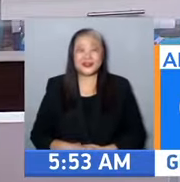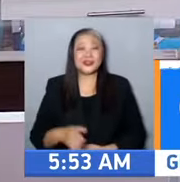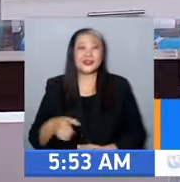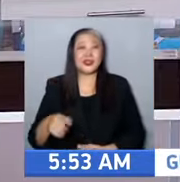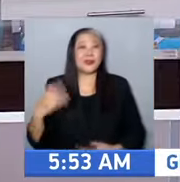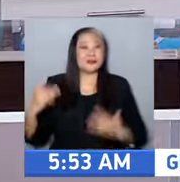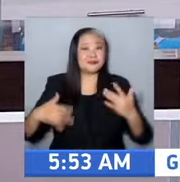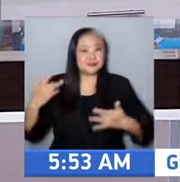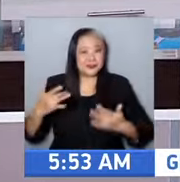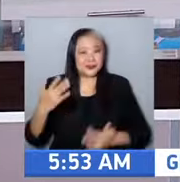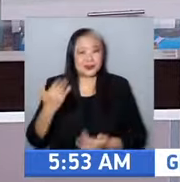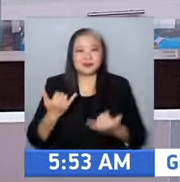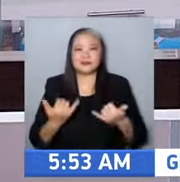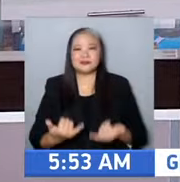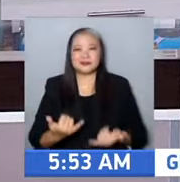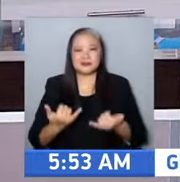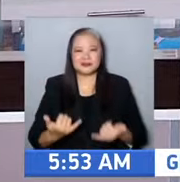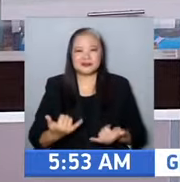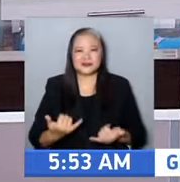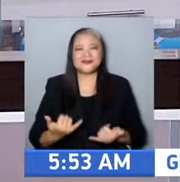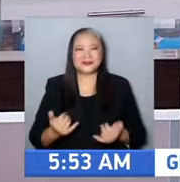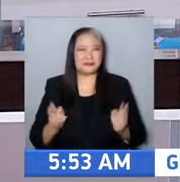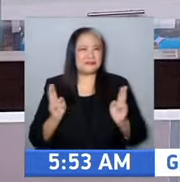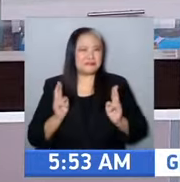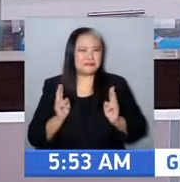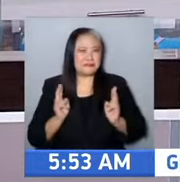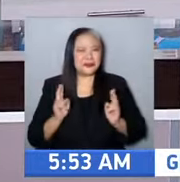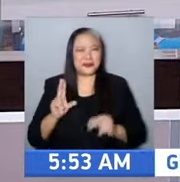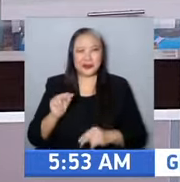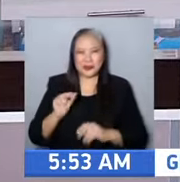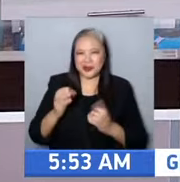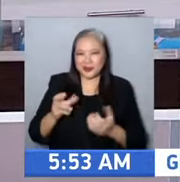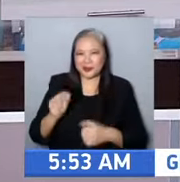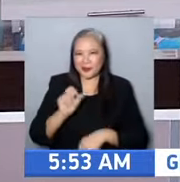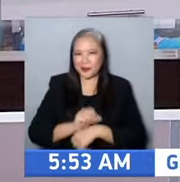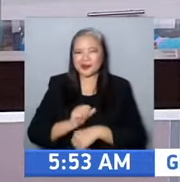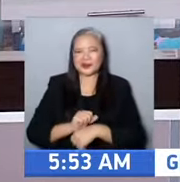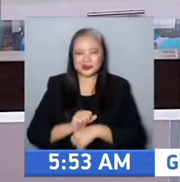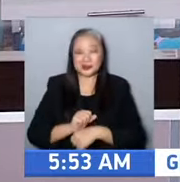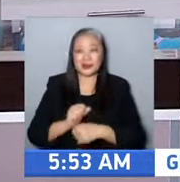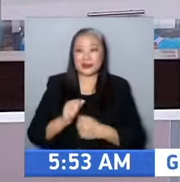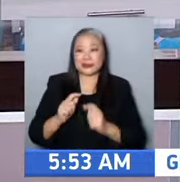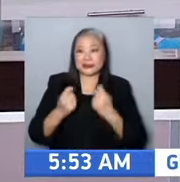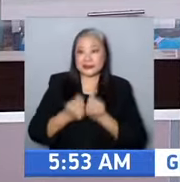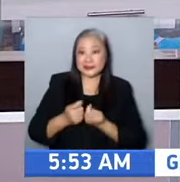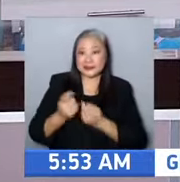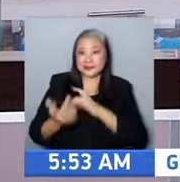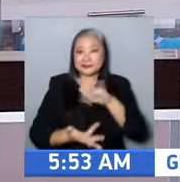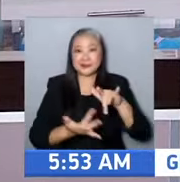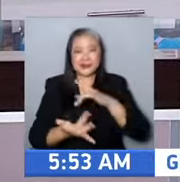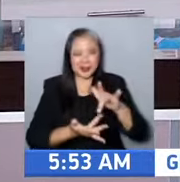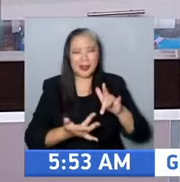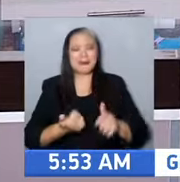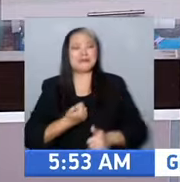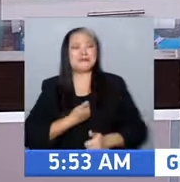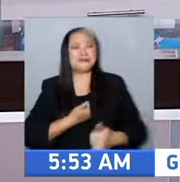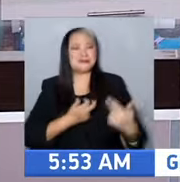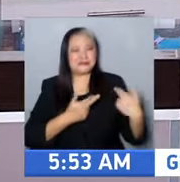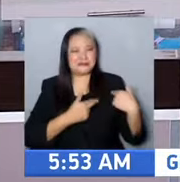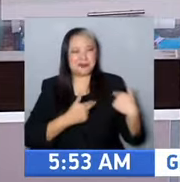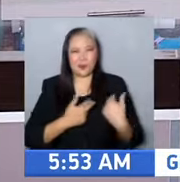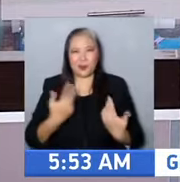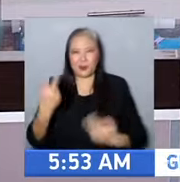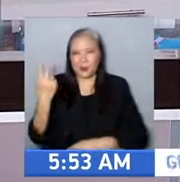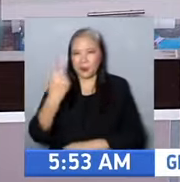today, holiday sa mga team pasyal. Siyempre, kami pa rin ang bahala sa inyo. Uy, dalawang araw nga yan. Kaya